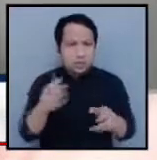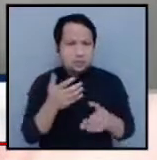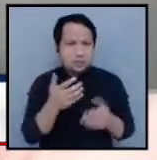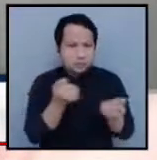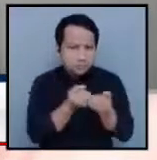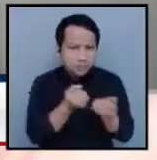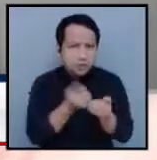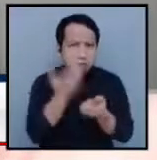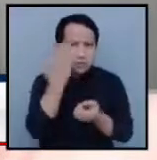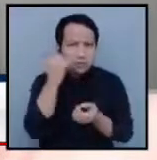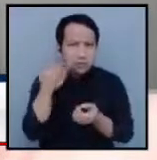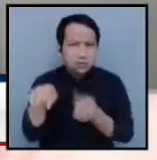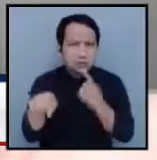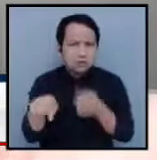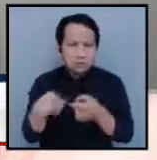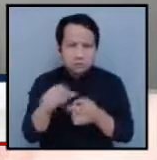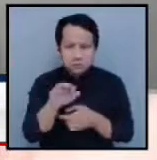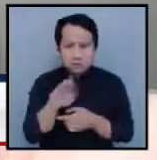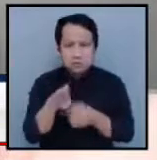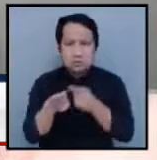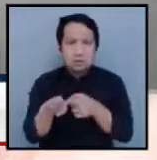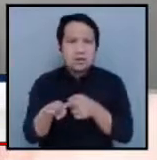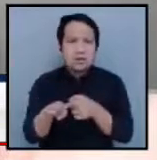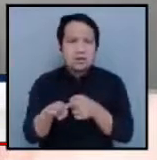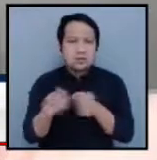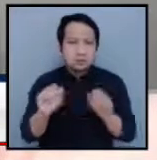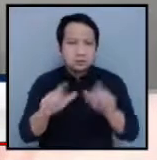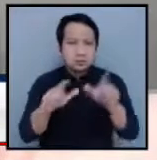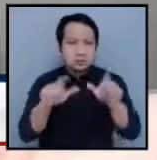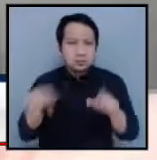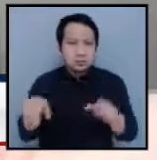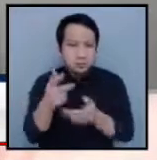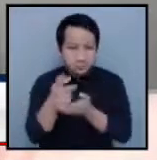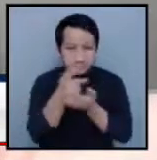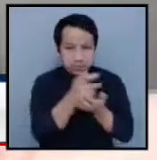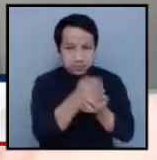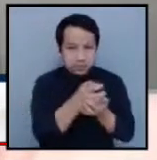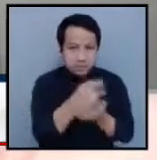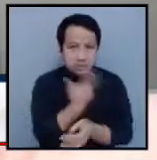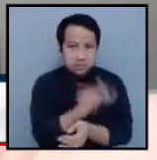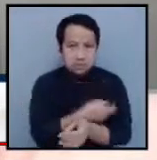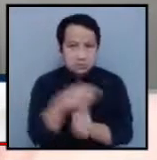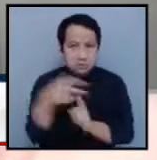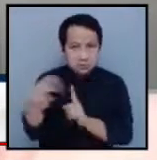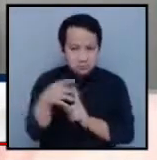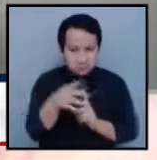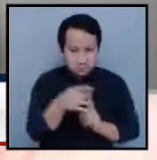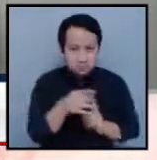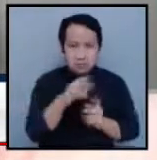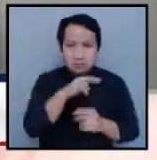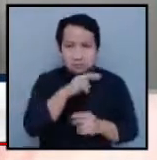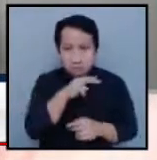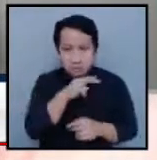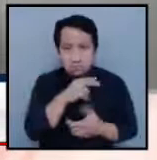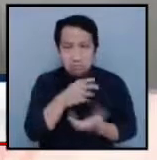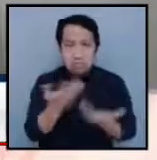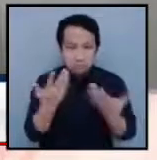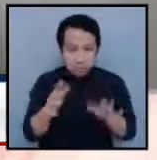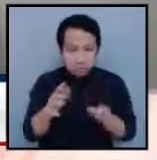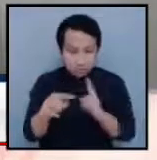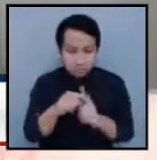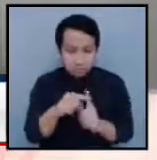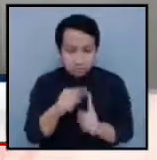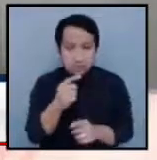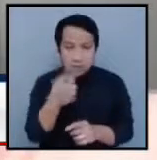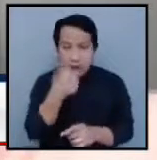ilang posts sa Facebook na sinasabi nila na sa mismong vaccination site pa daw sila nahawa ng virus matapos magpositibo sa